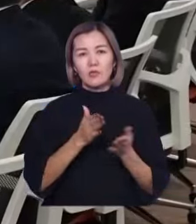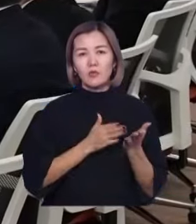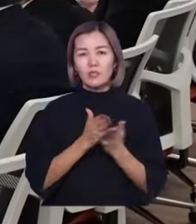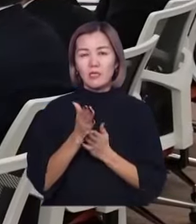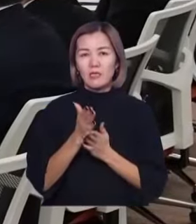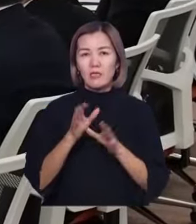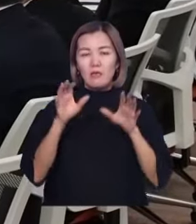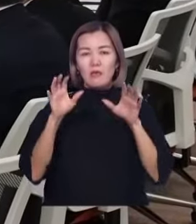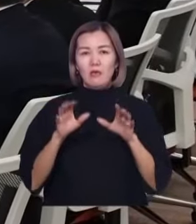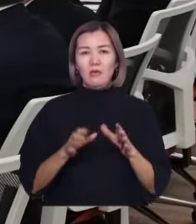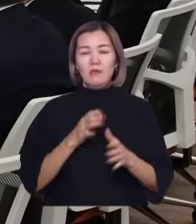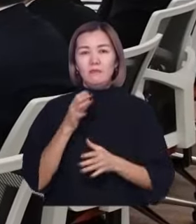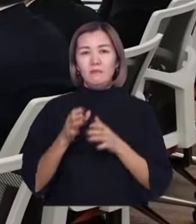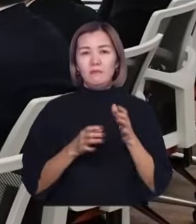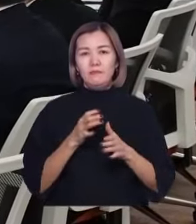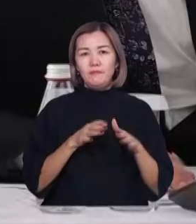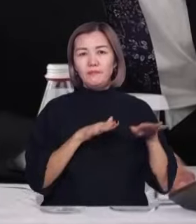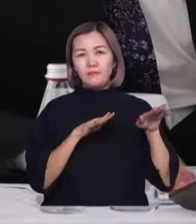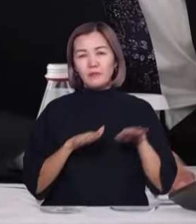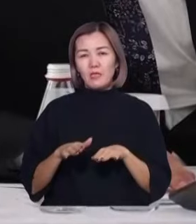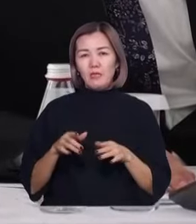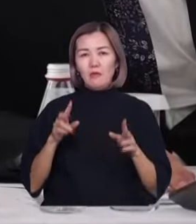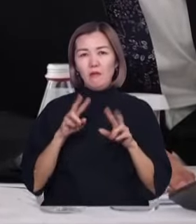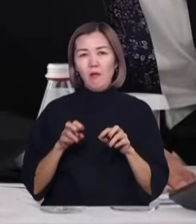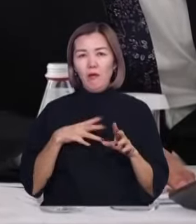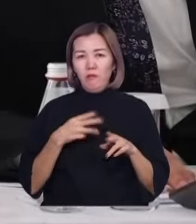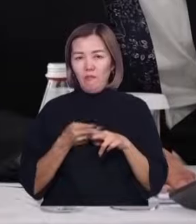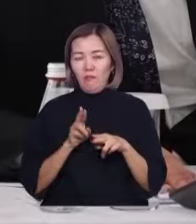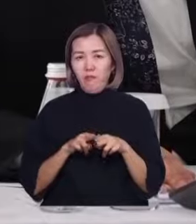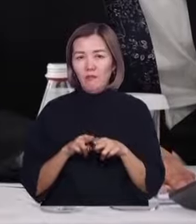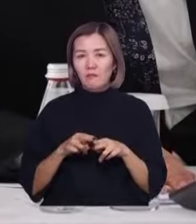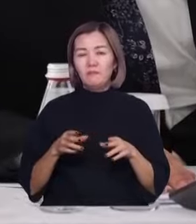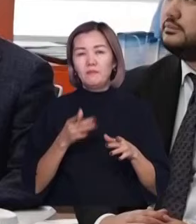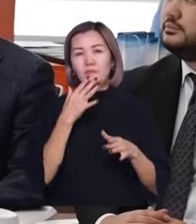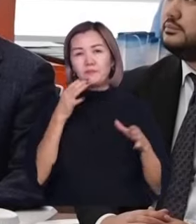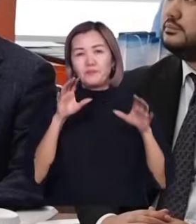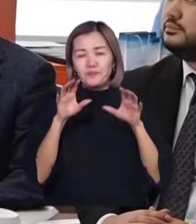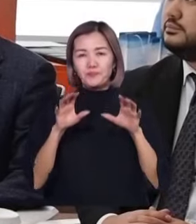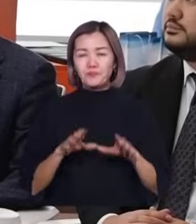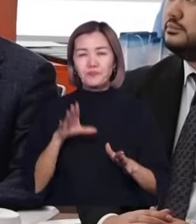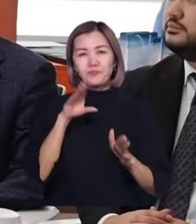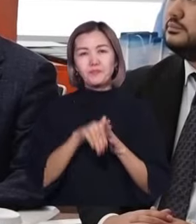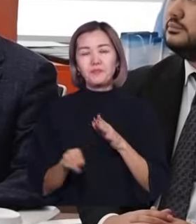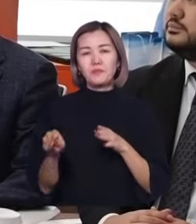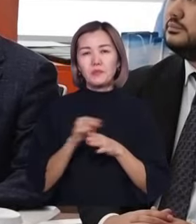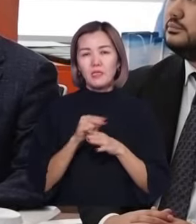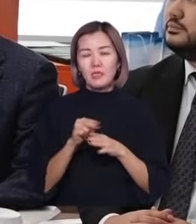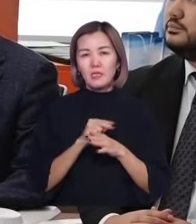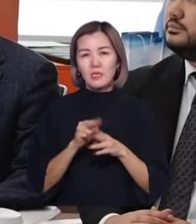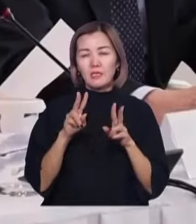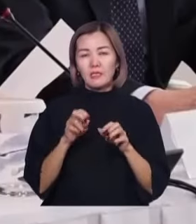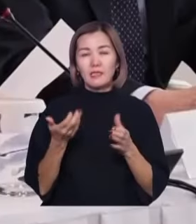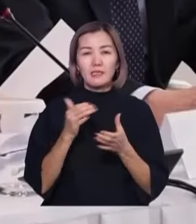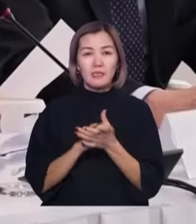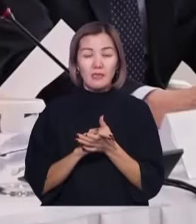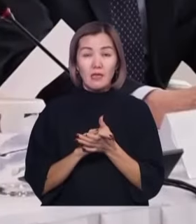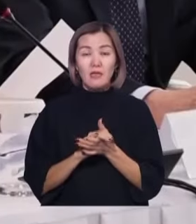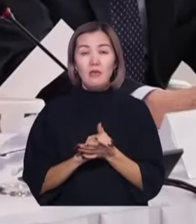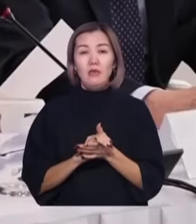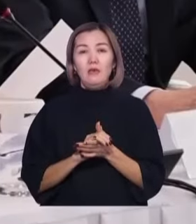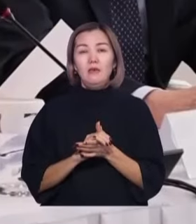саласындағы заңнаманың халықаралық стандарттарға сәйкестігін қарады. Сонымен қатар агенттік ұлттық заңнамаға енгізілетін түзетулер жиынтығын таныстырды.